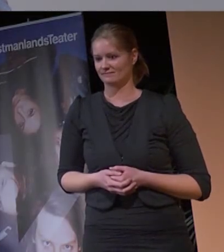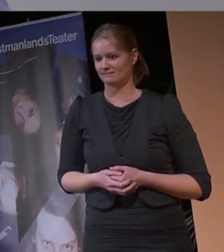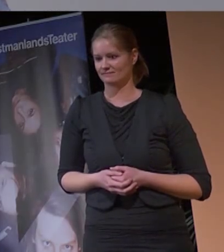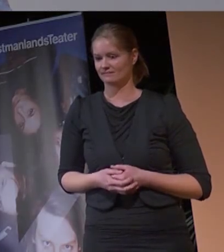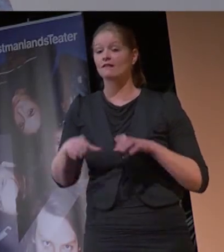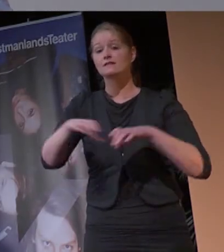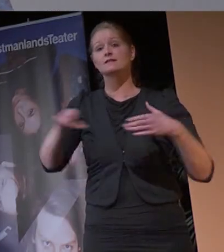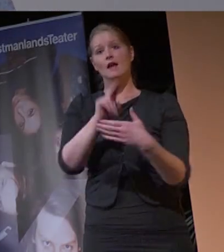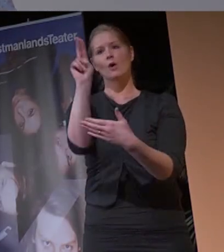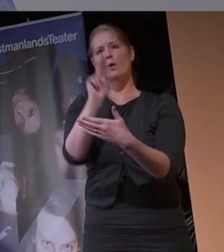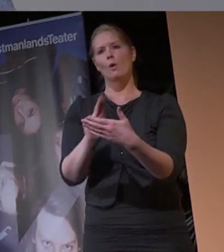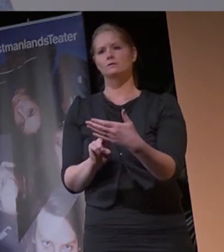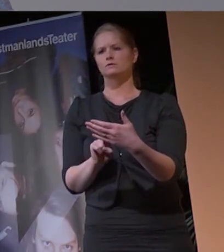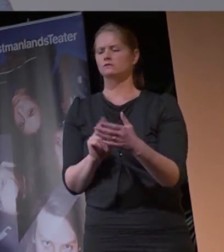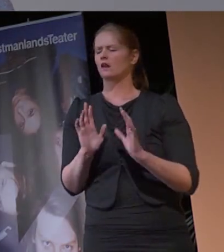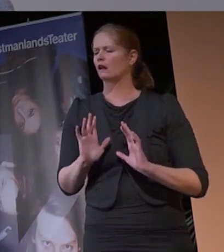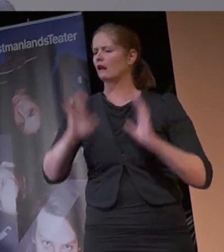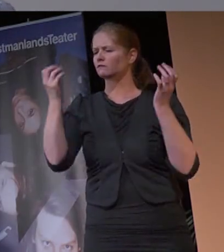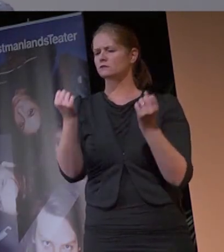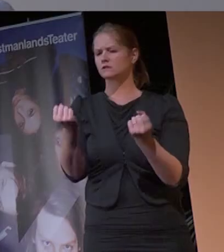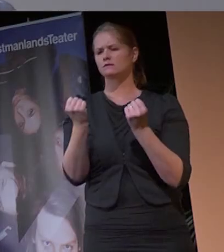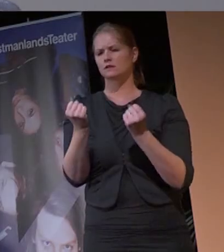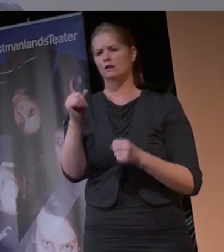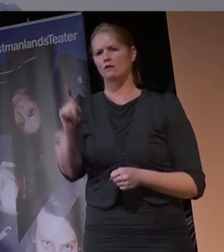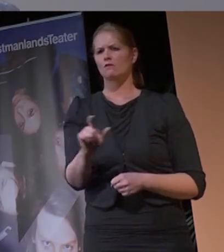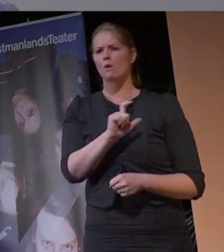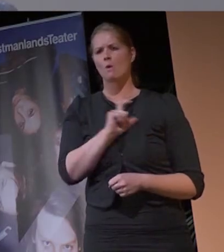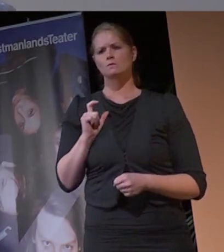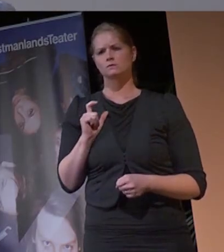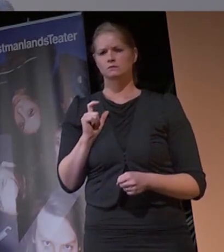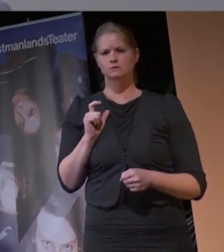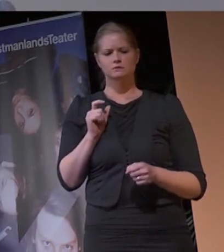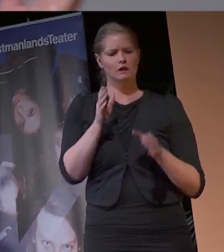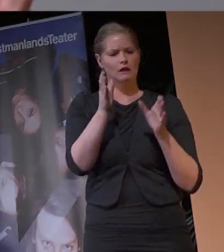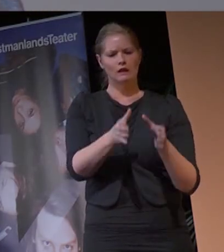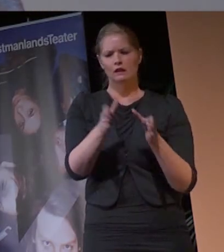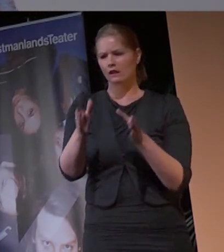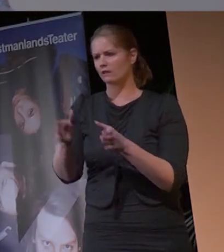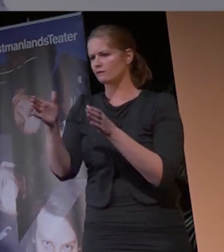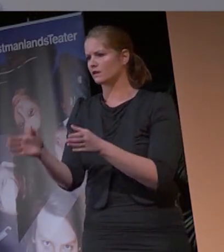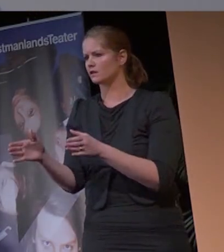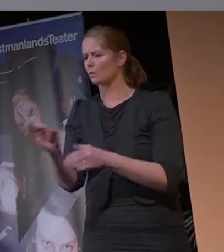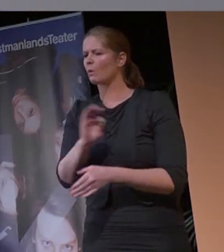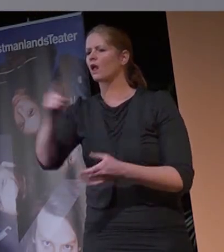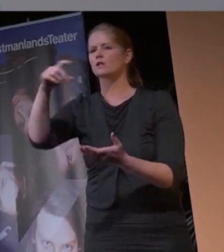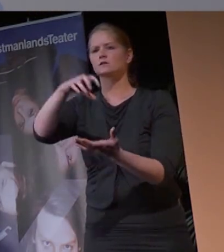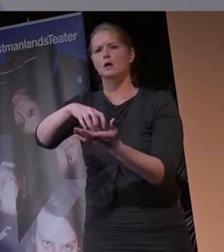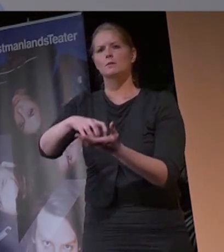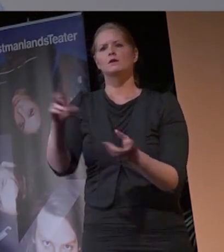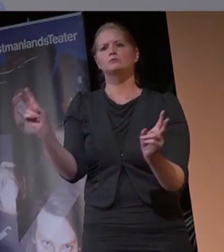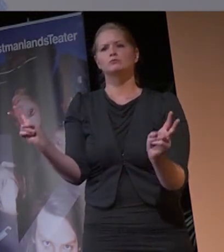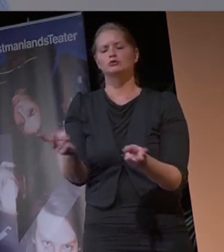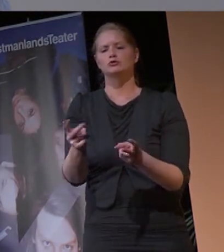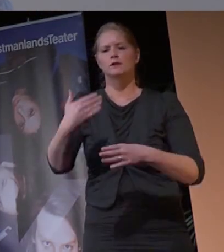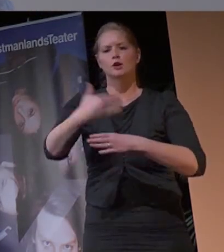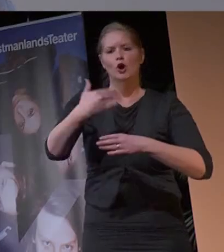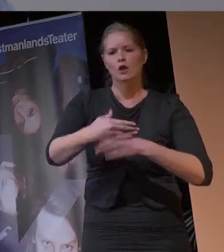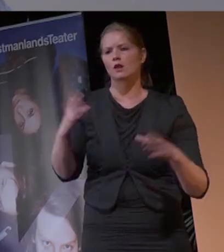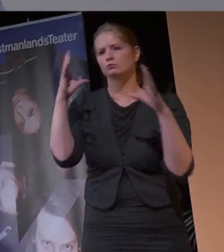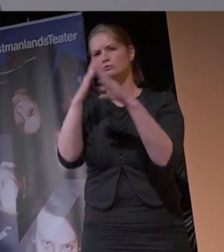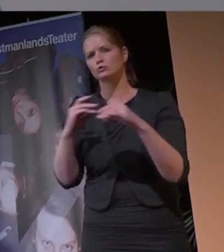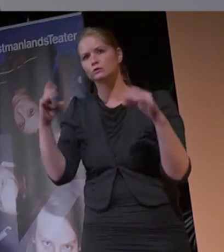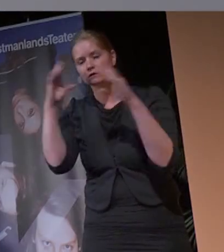Scenkonsten, den är livsviktig för oss som individer och för hela vårt samhälle. Teatern,